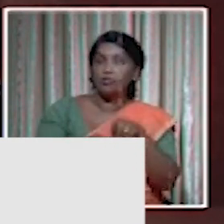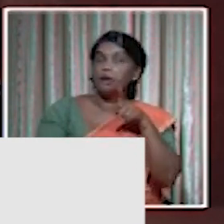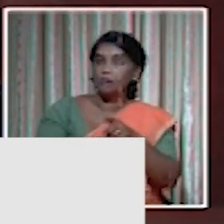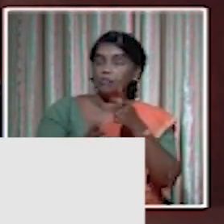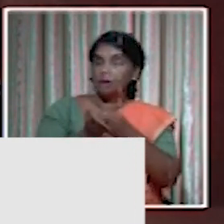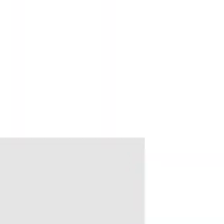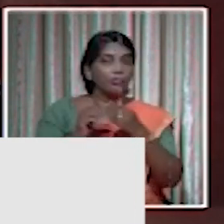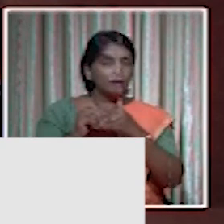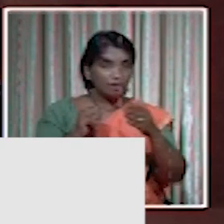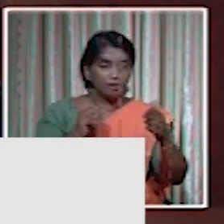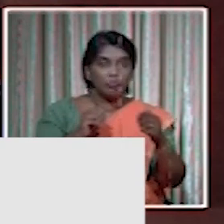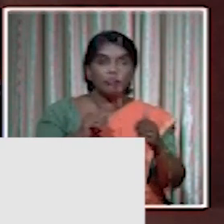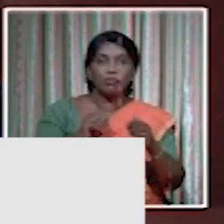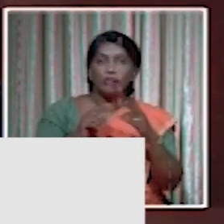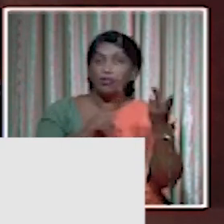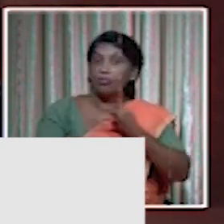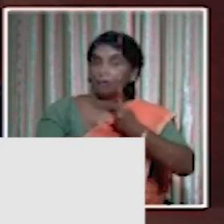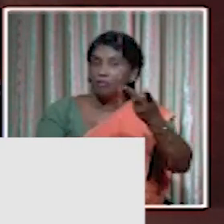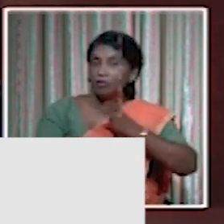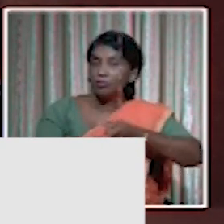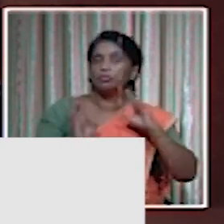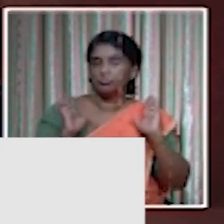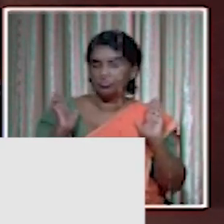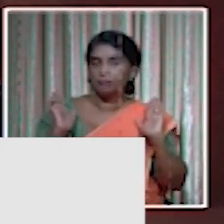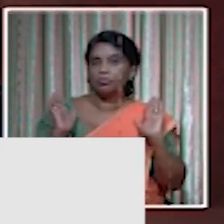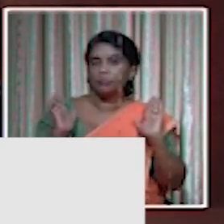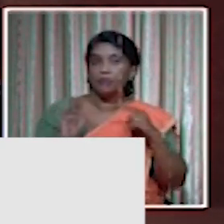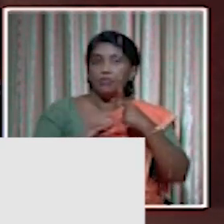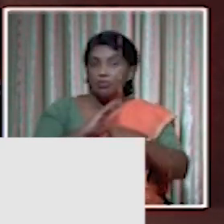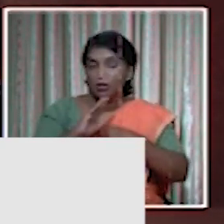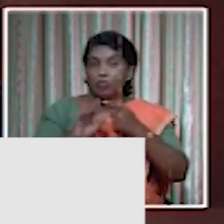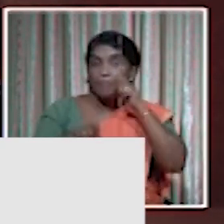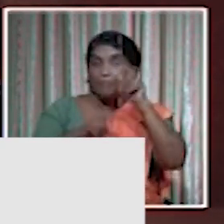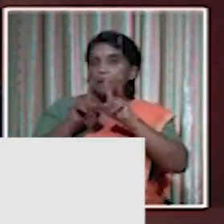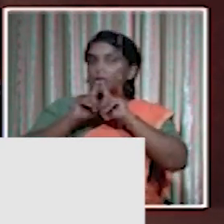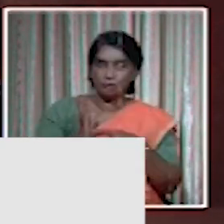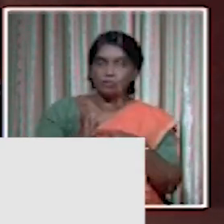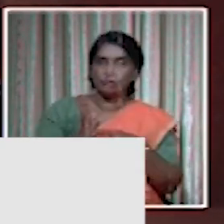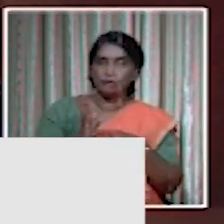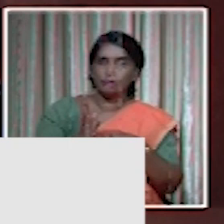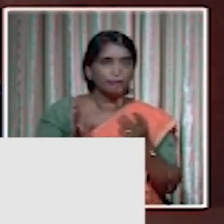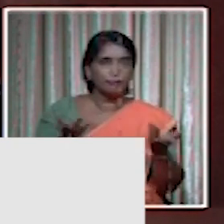ගිවිසුම අවුරුදු දෙකක් යනකම් දෙපාර්ශ්ව අතර එකඟතාවයකින් තොරව රටට හෝ ජනතාවට ප්‍රකාශනපත්